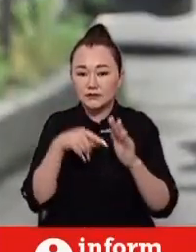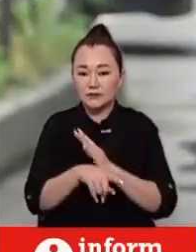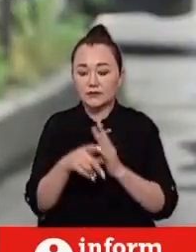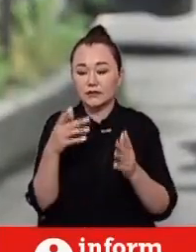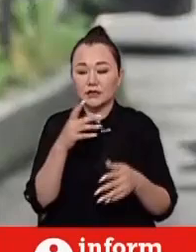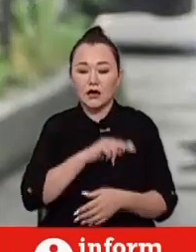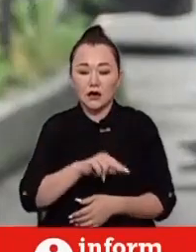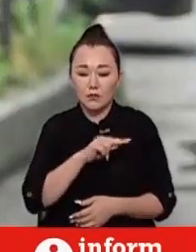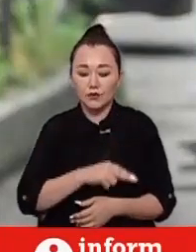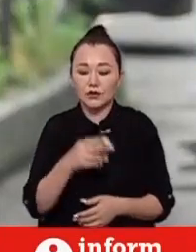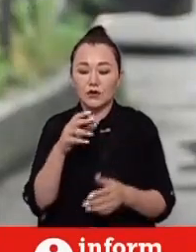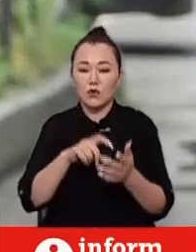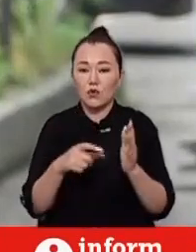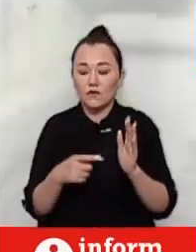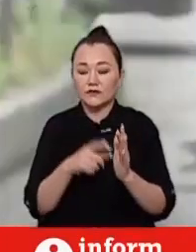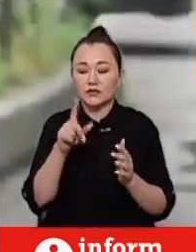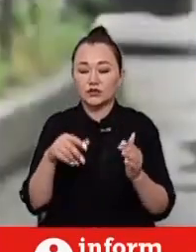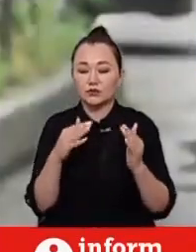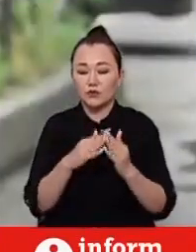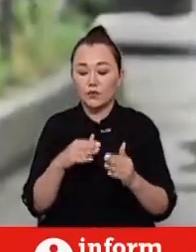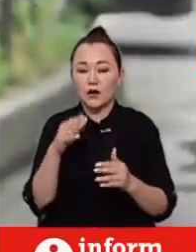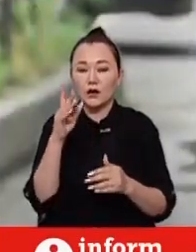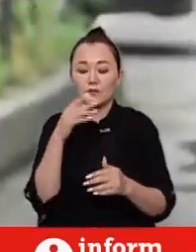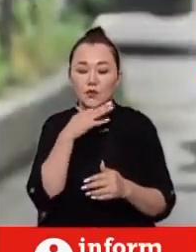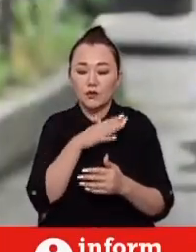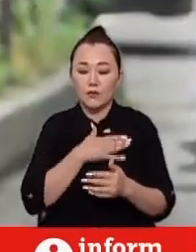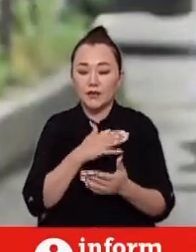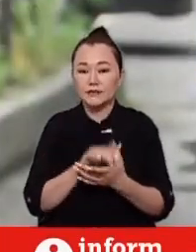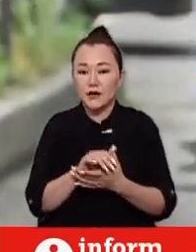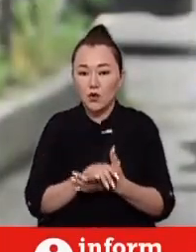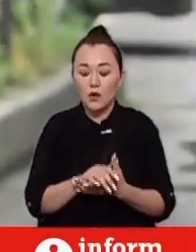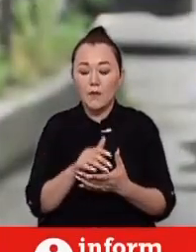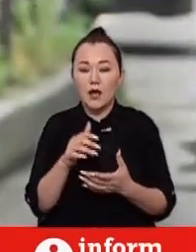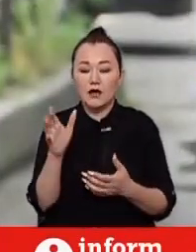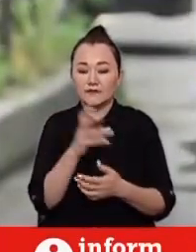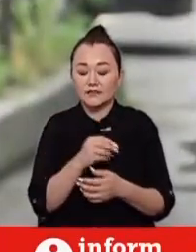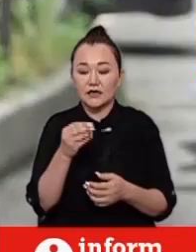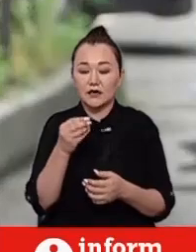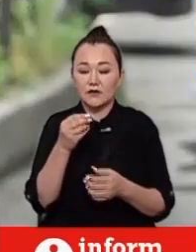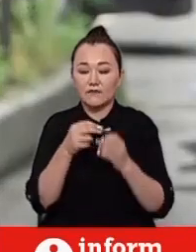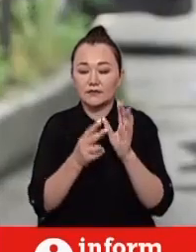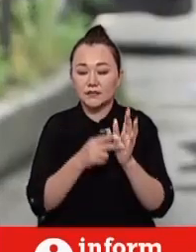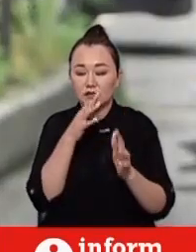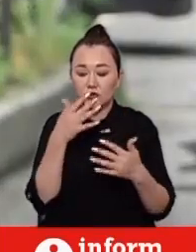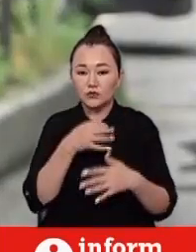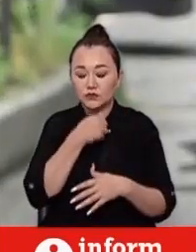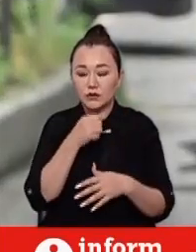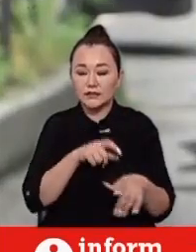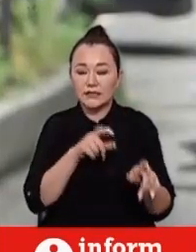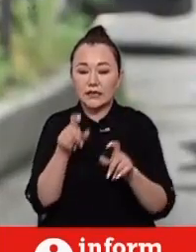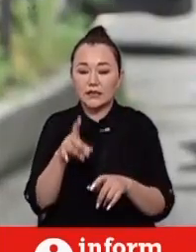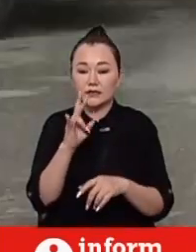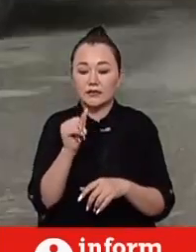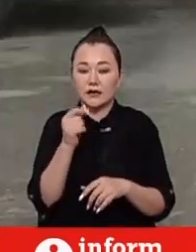на работе, и в офисе, и даже дома. Многие знакомые мои, совершеннолетние, тоже от сигарет перешли